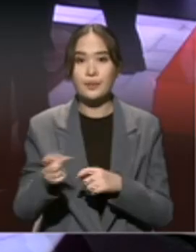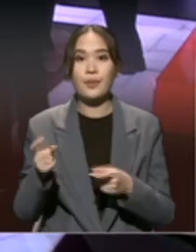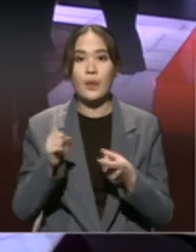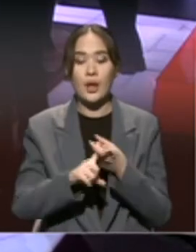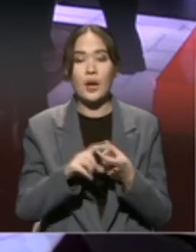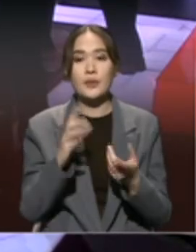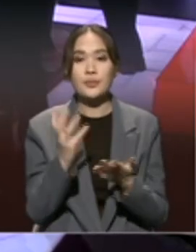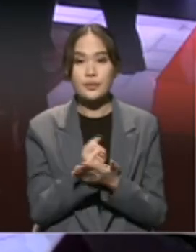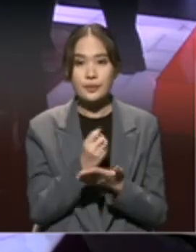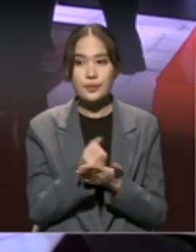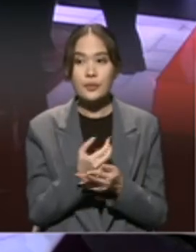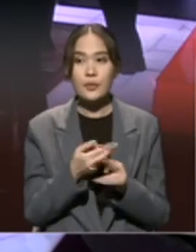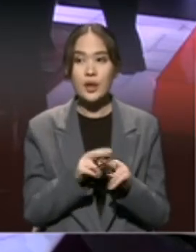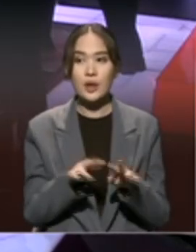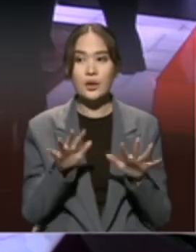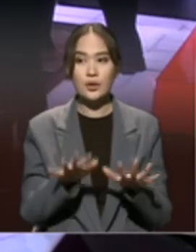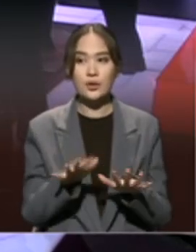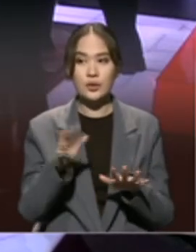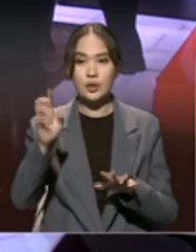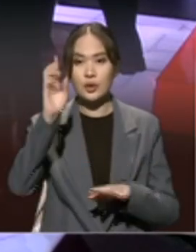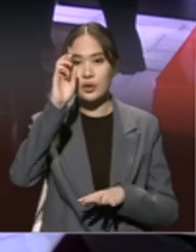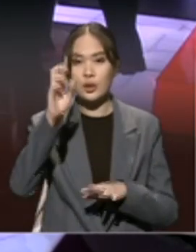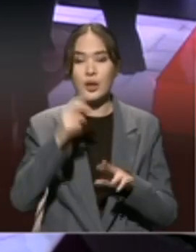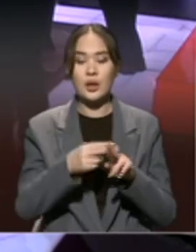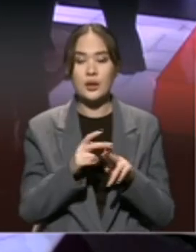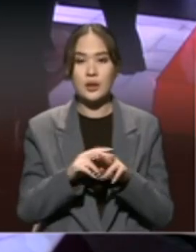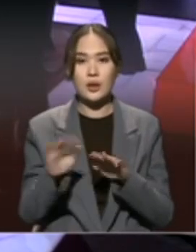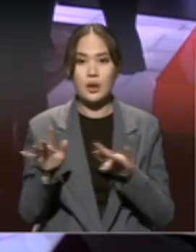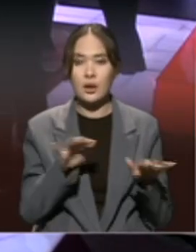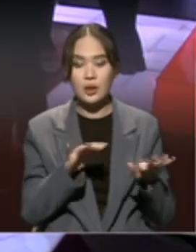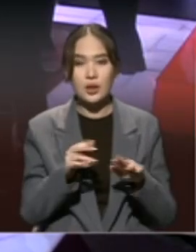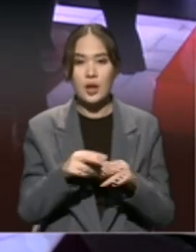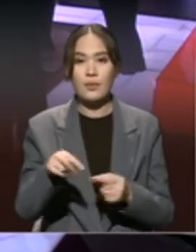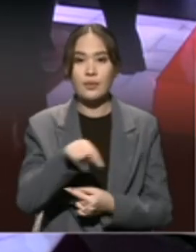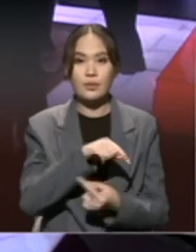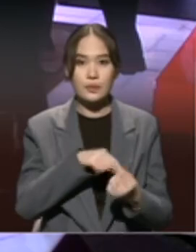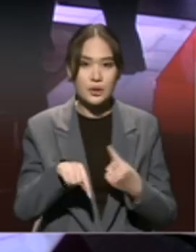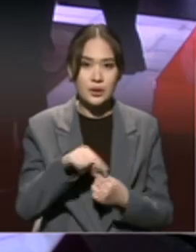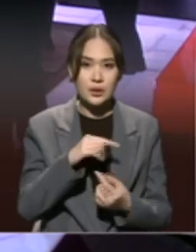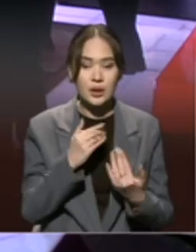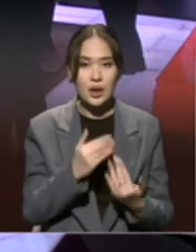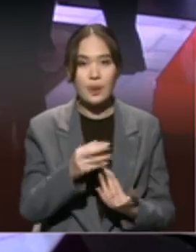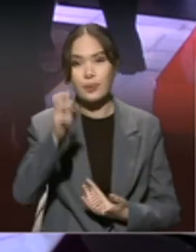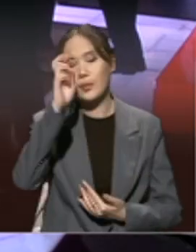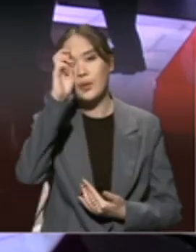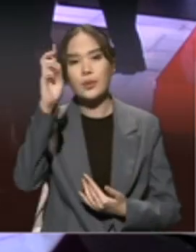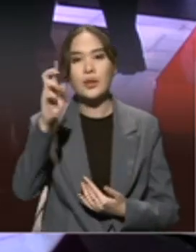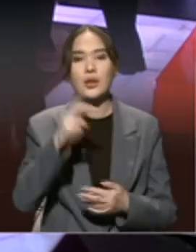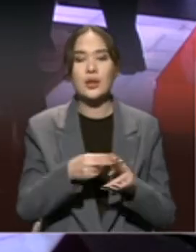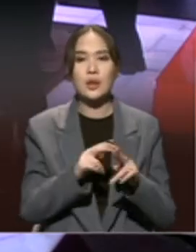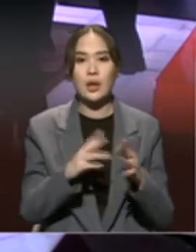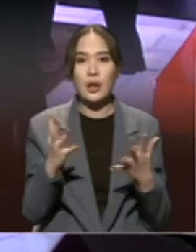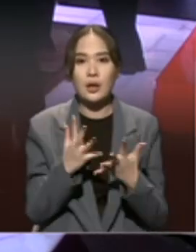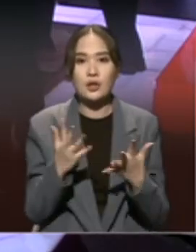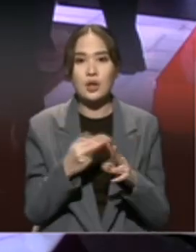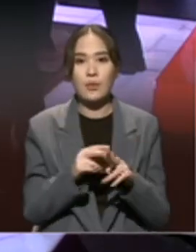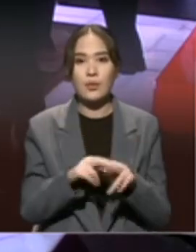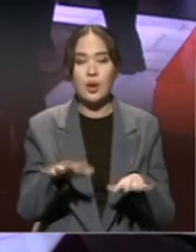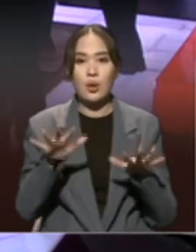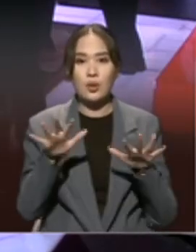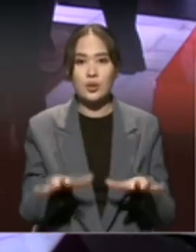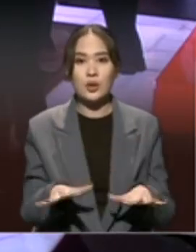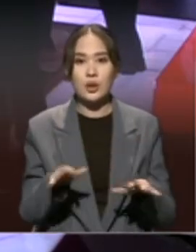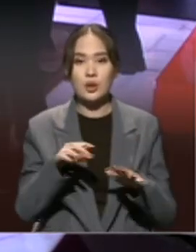да, сол жерде біз осы жерде ұлттық мүдде деген дүниені, яғни ол кәсіпорындан болмасын, ол мемлекет тарапынан болмасын, бірінші кезекте отандық